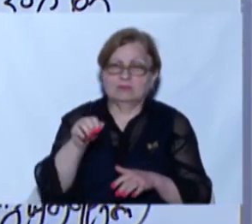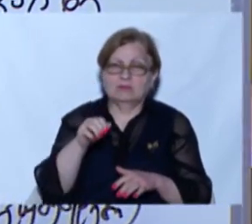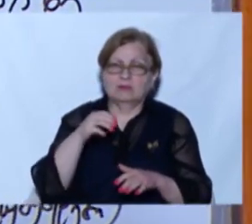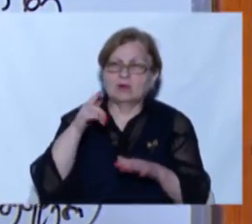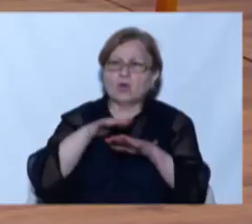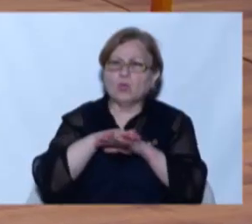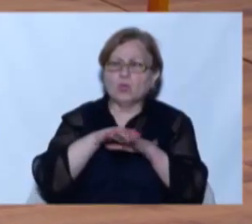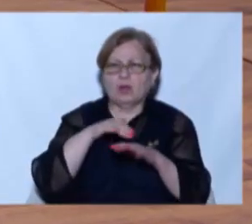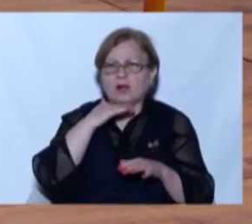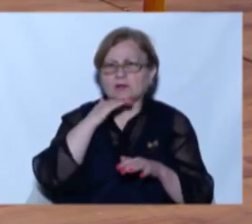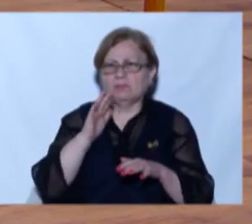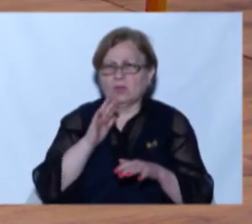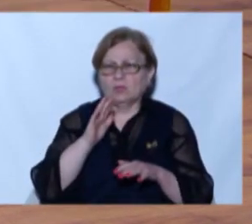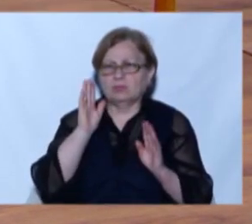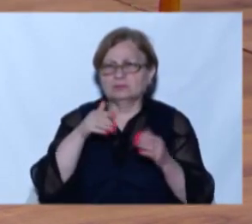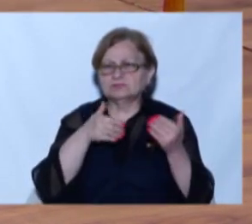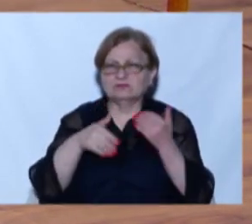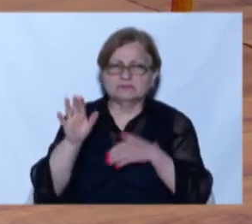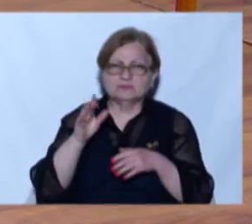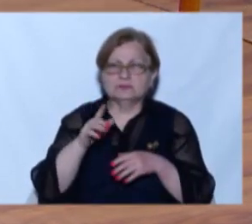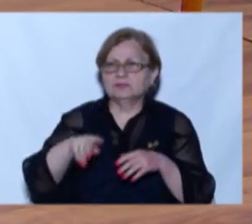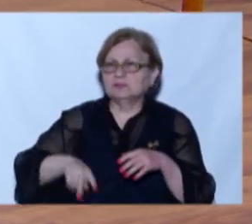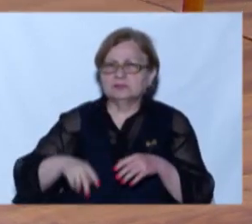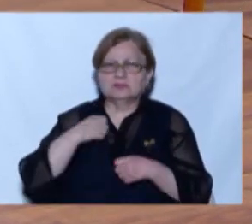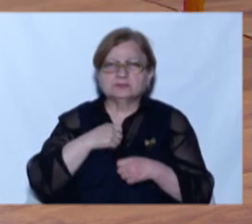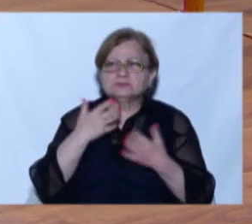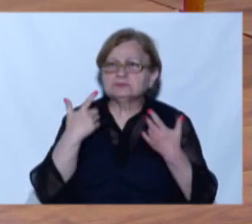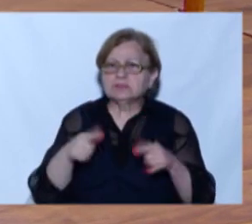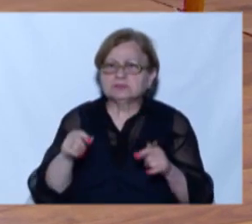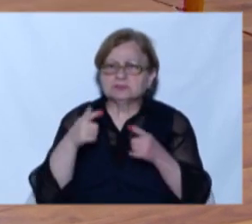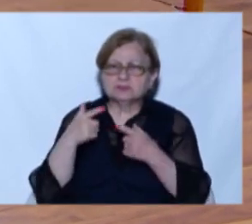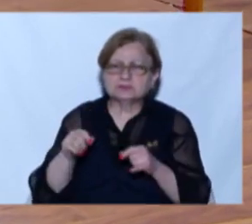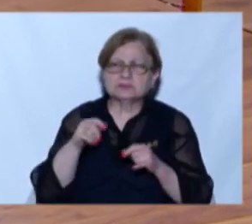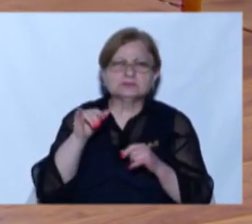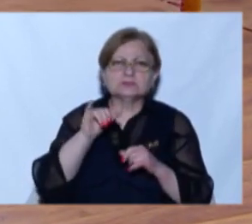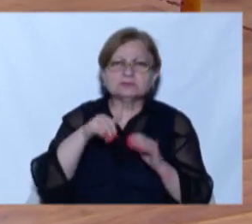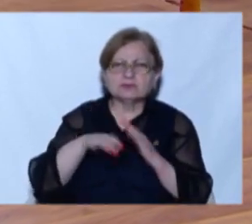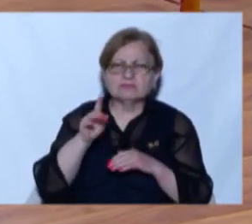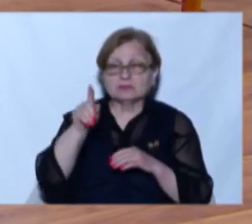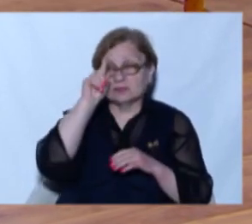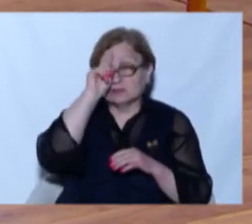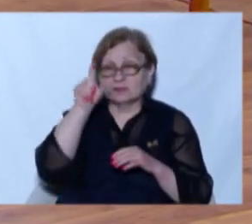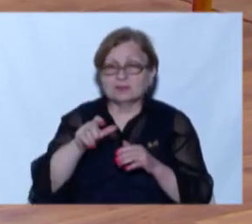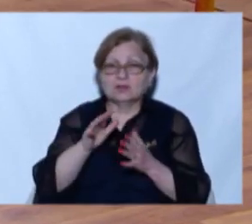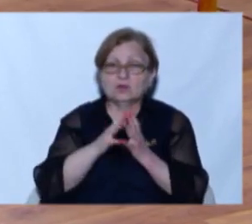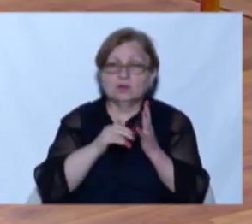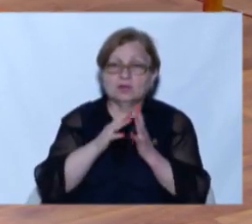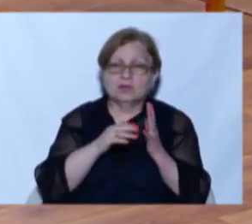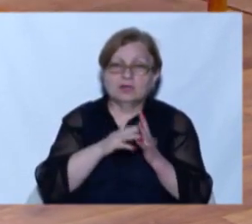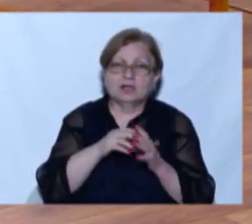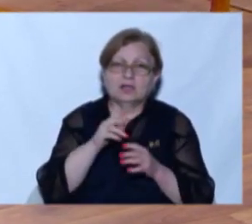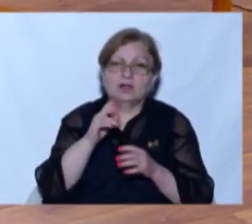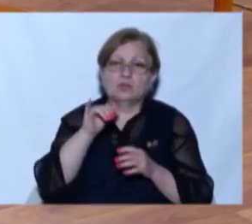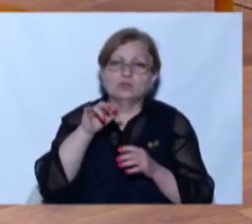ვერ აგროვებდა. საწავიდა, როგორ ყურმოკრული ჰქონდათ უჯარმა მისი სოფლის სახელი. კეცხოველი თვითონ